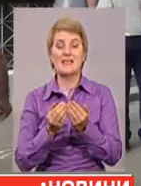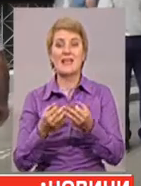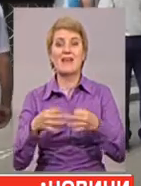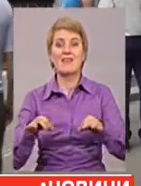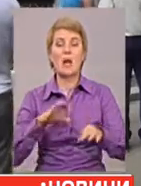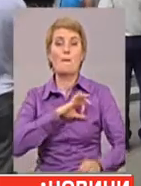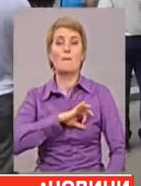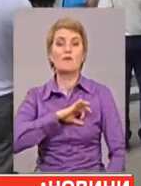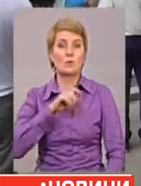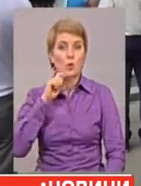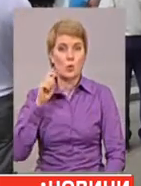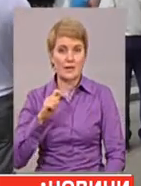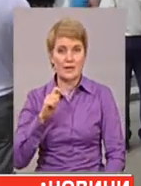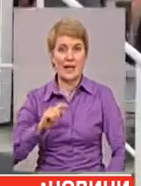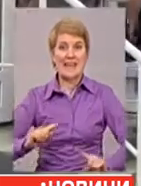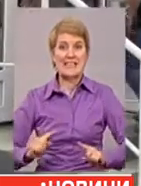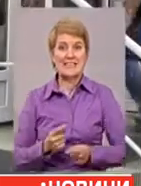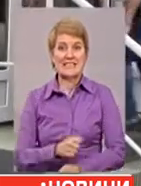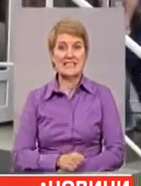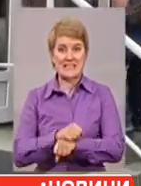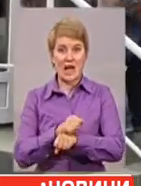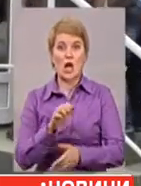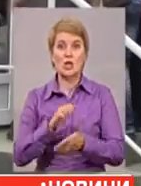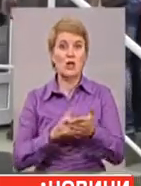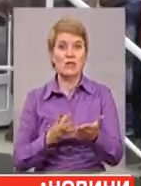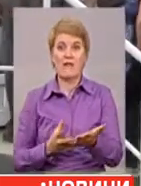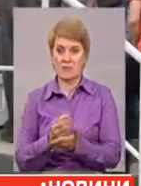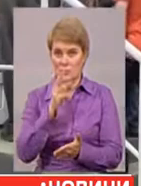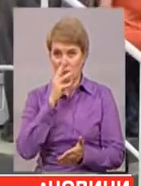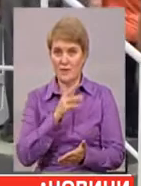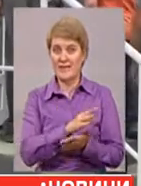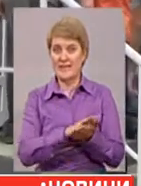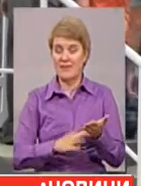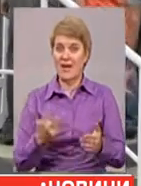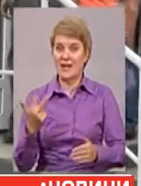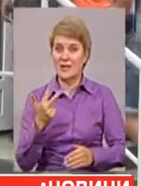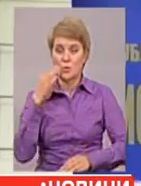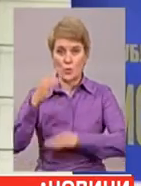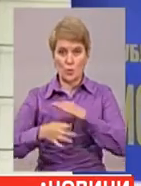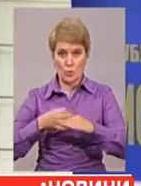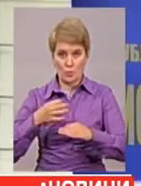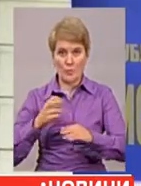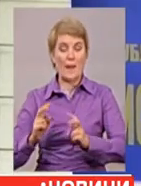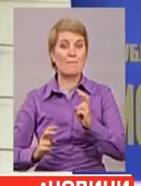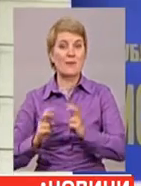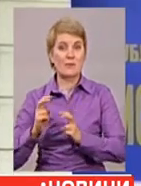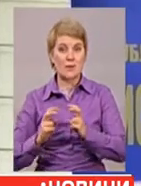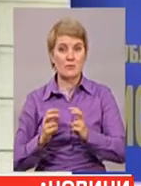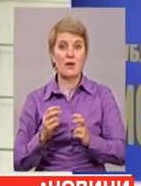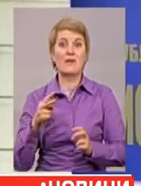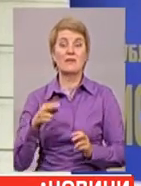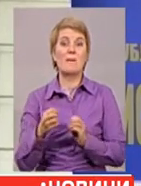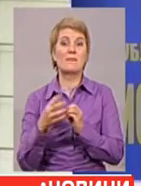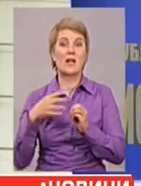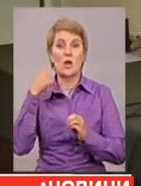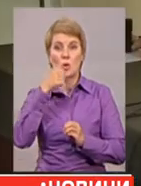Волинець. Страйк через невиплату зарплати триває третю добу. Копальня належить держпідприємству «Лисичанськвугілля». З